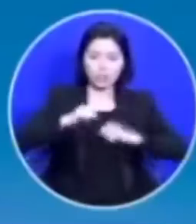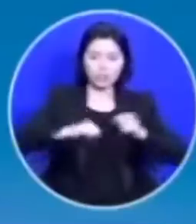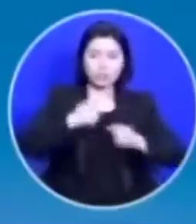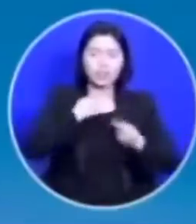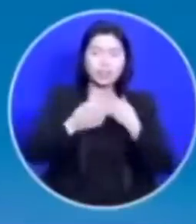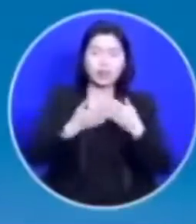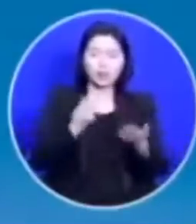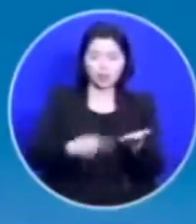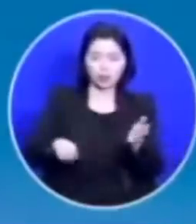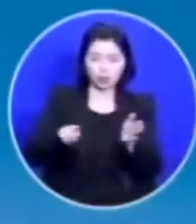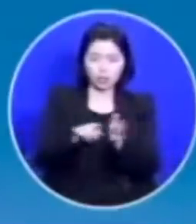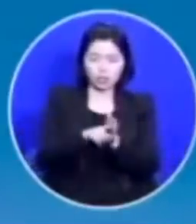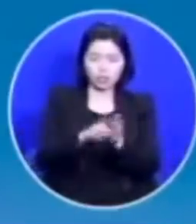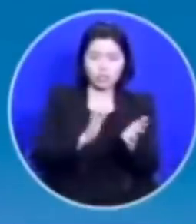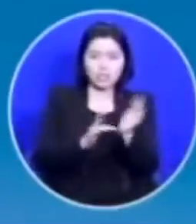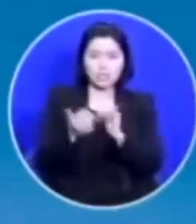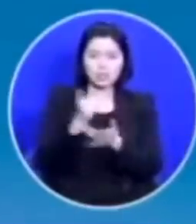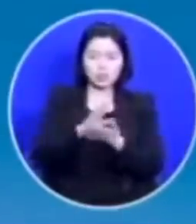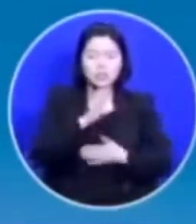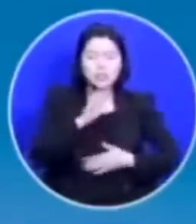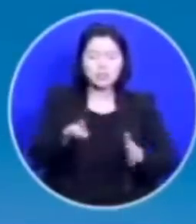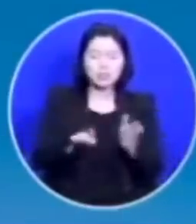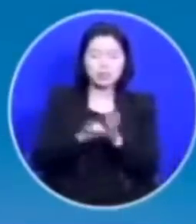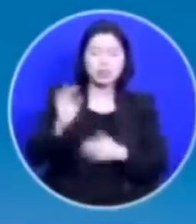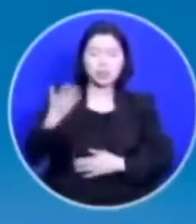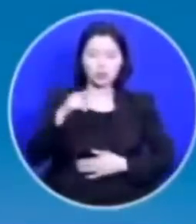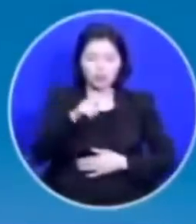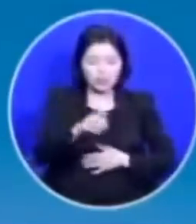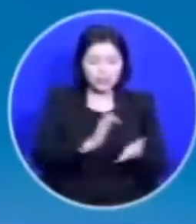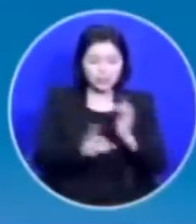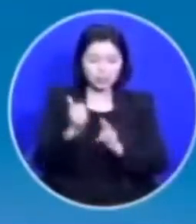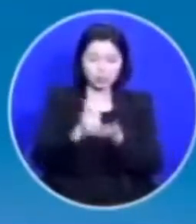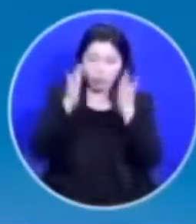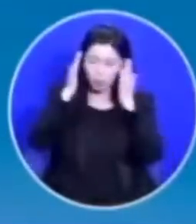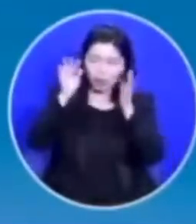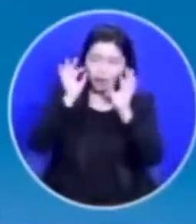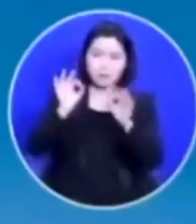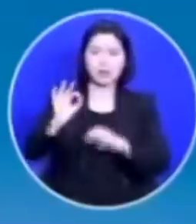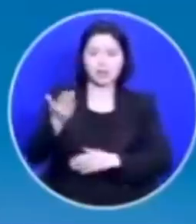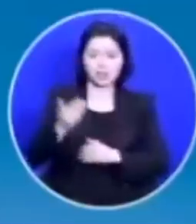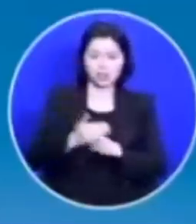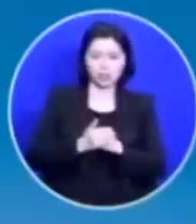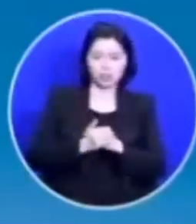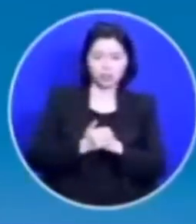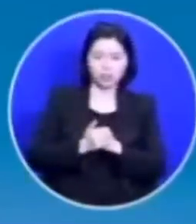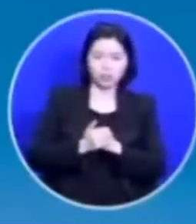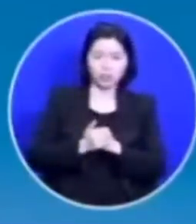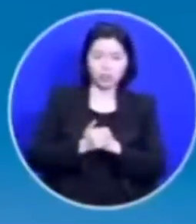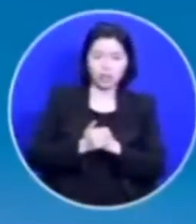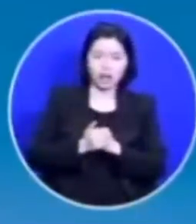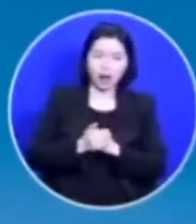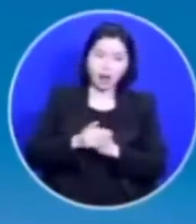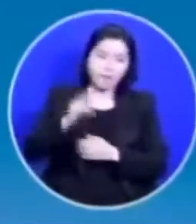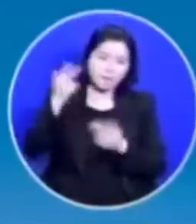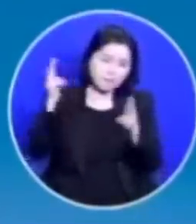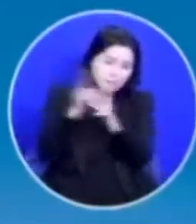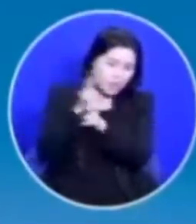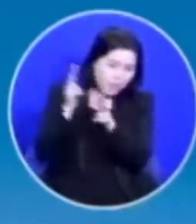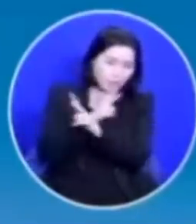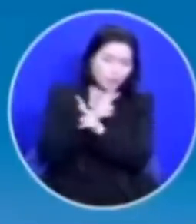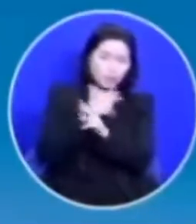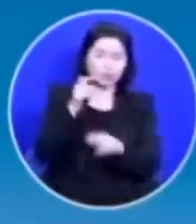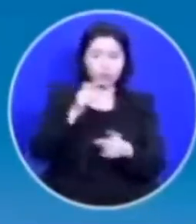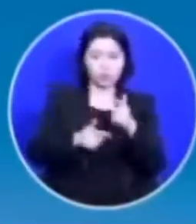예수님을 정말 믿어야 하고 그리고 그 예수님을 바라보아야 합니다 매주 목요일